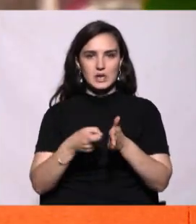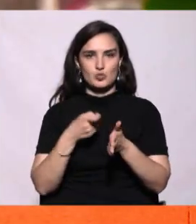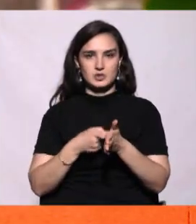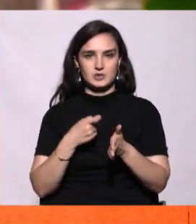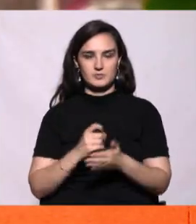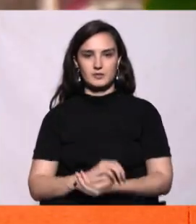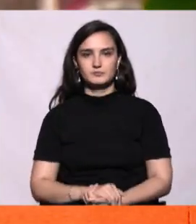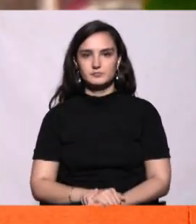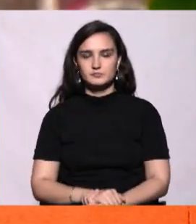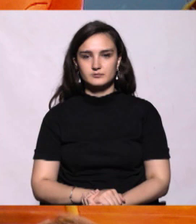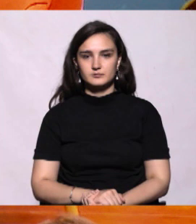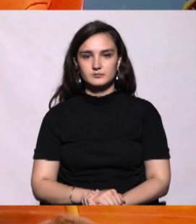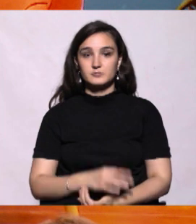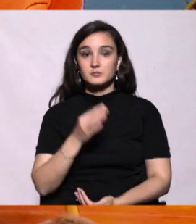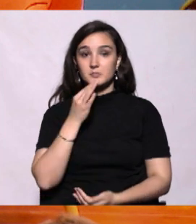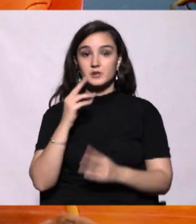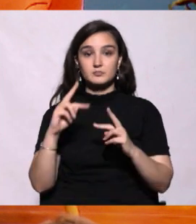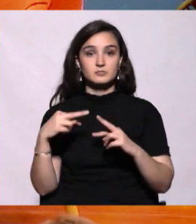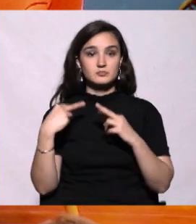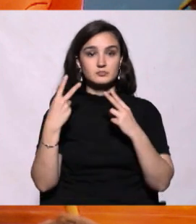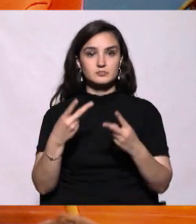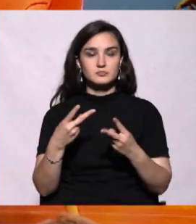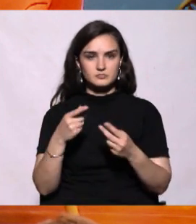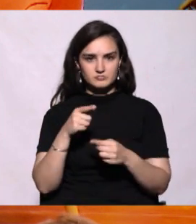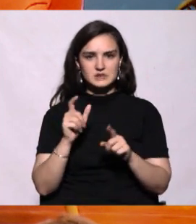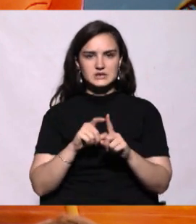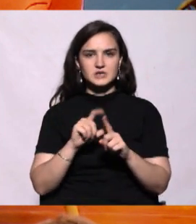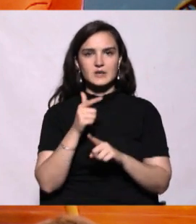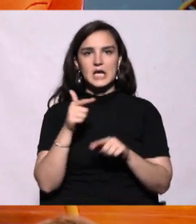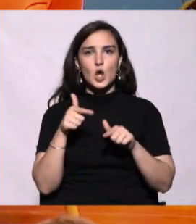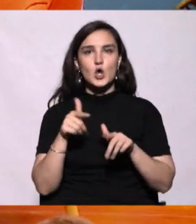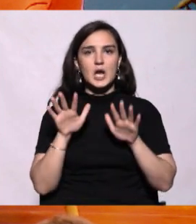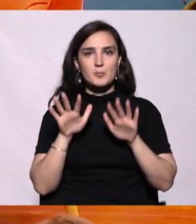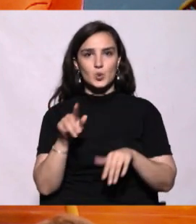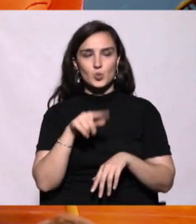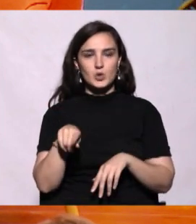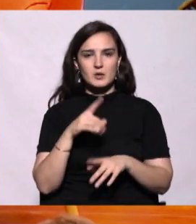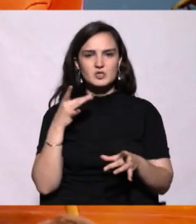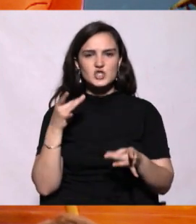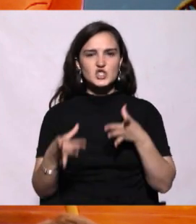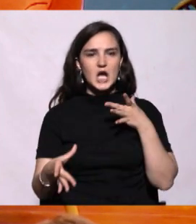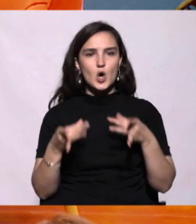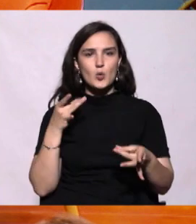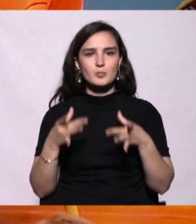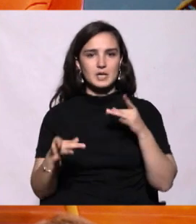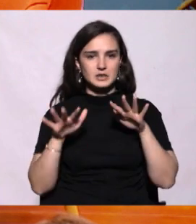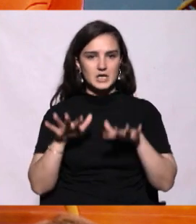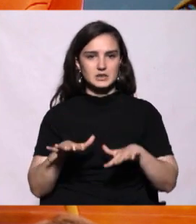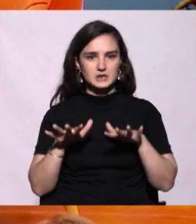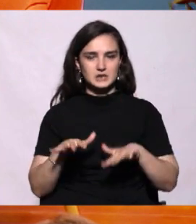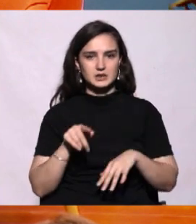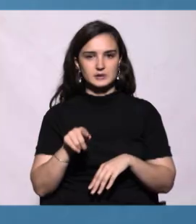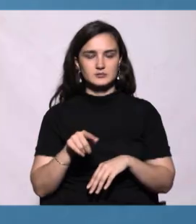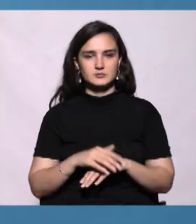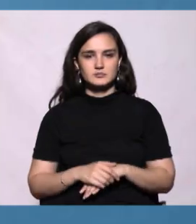გამოძიება. From there, we move to a geographical word, moor. Moor.